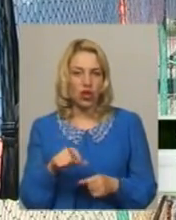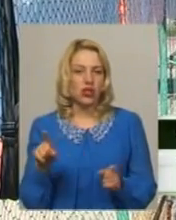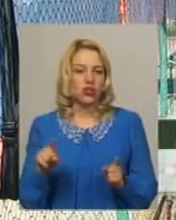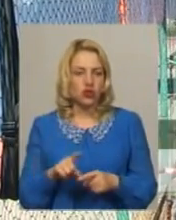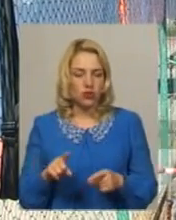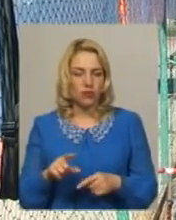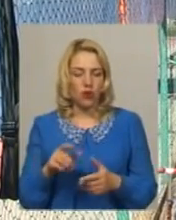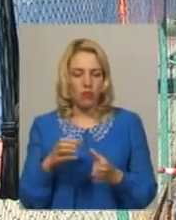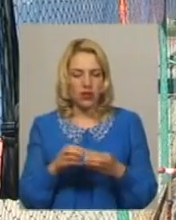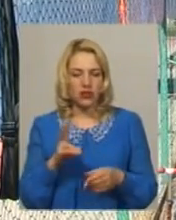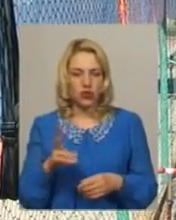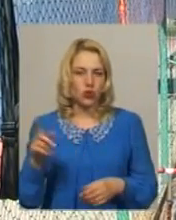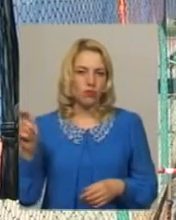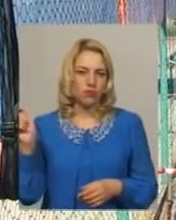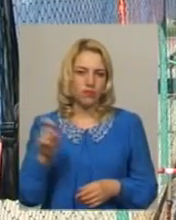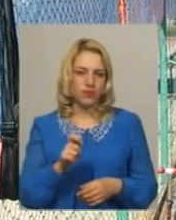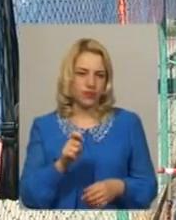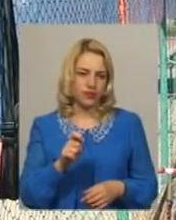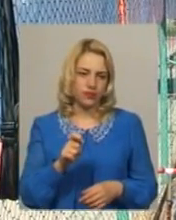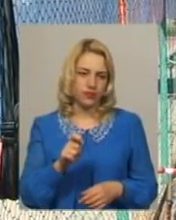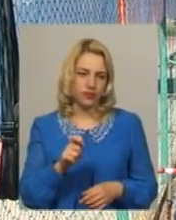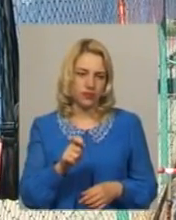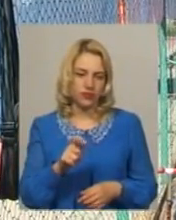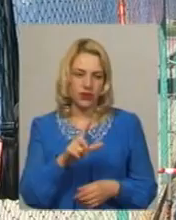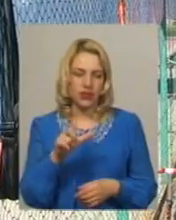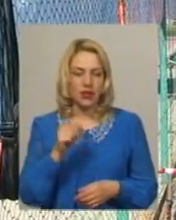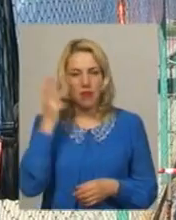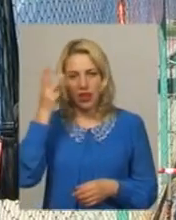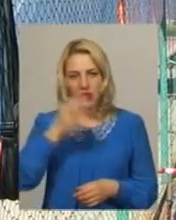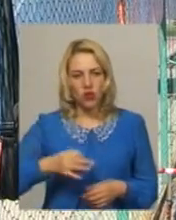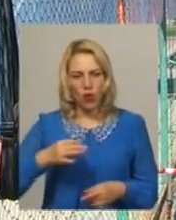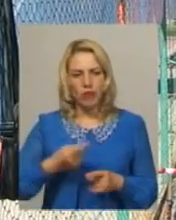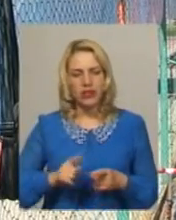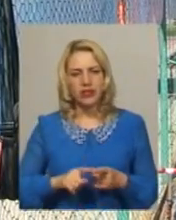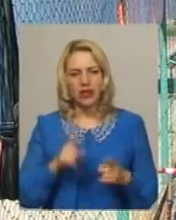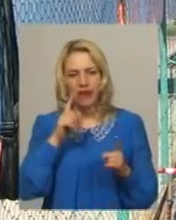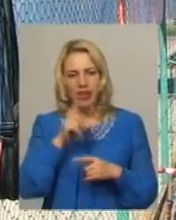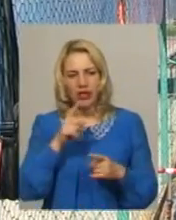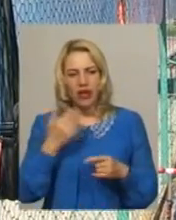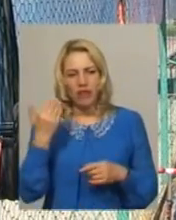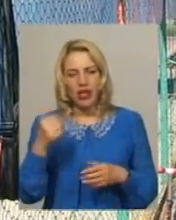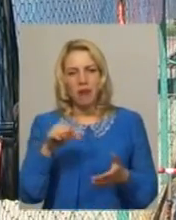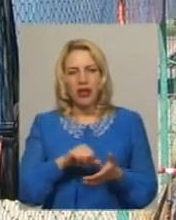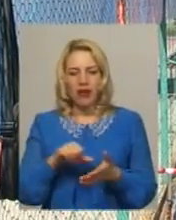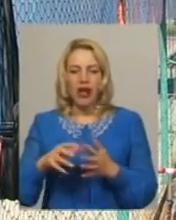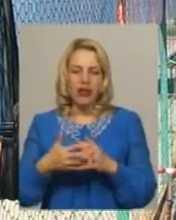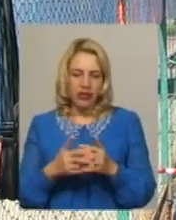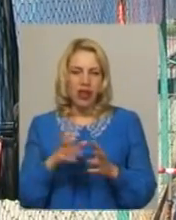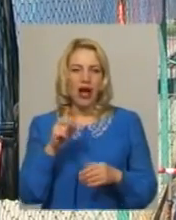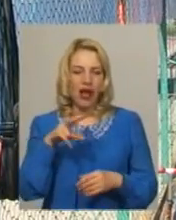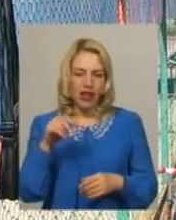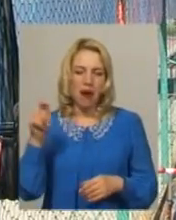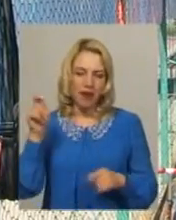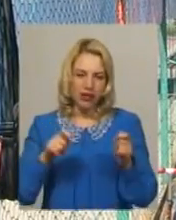які представляють населені пункти з Хмельницької області. Це невеличкі, вони представляють села, але вони приїжджають і